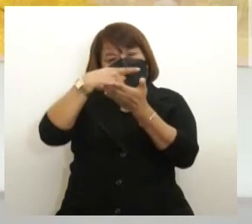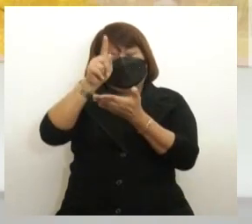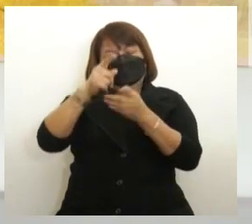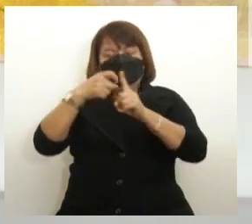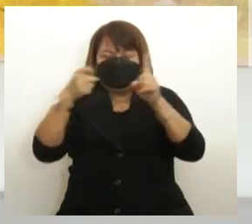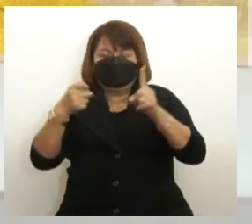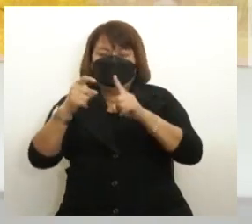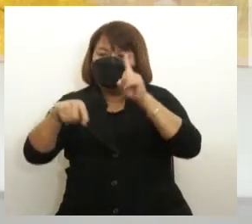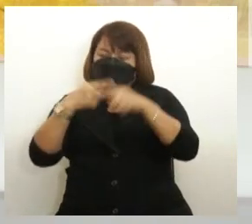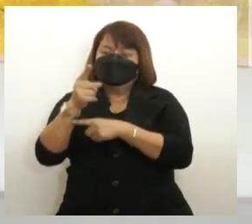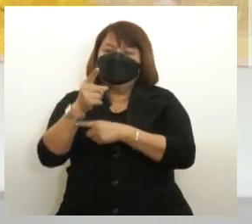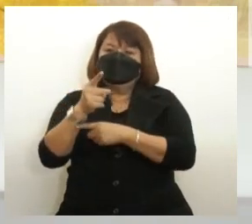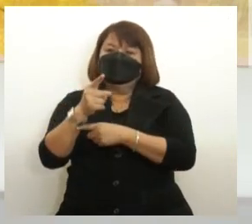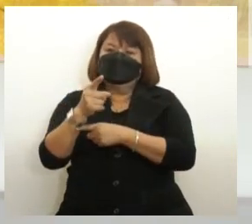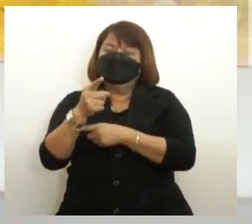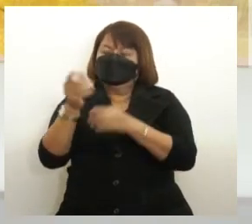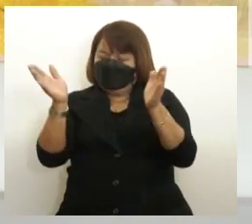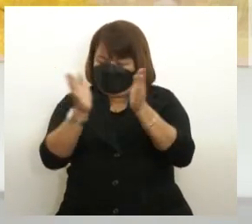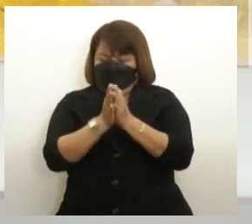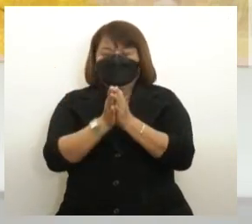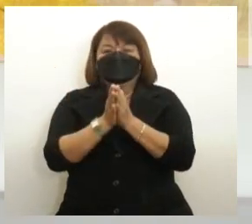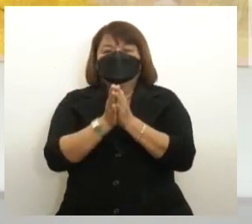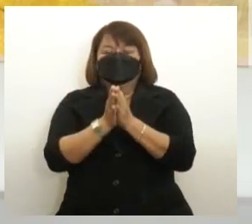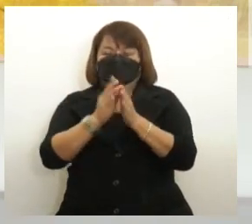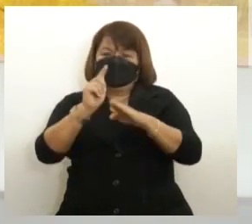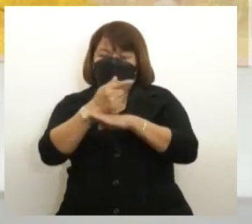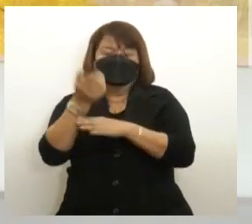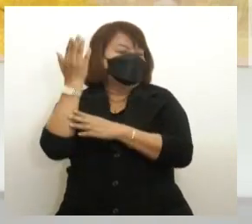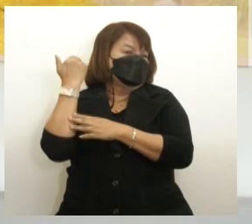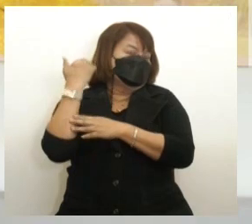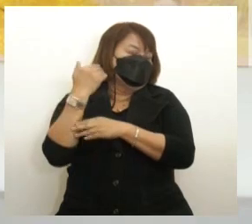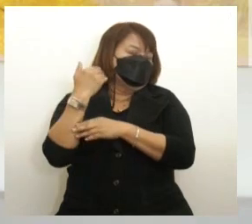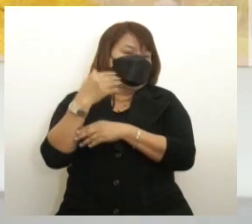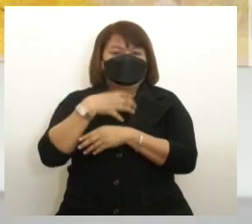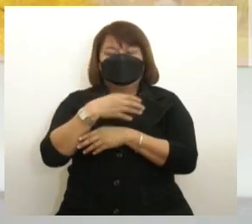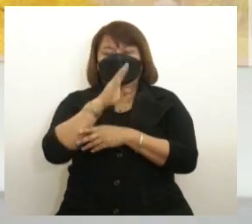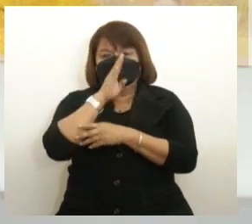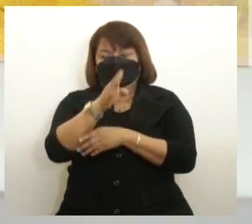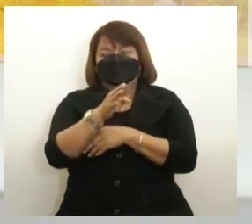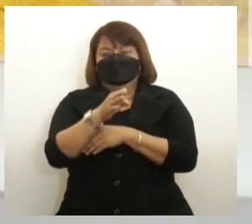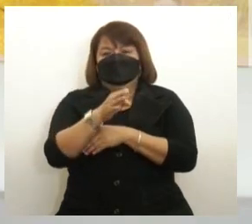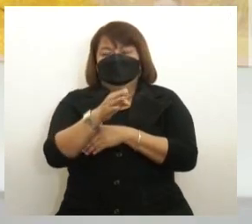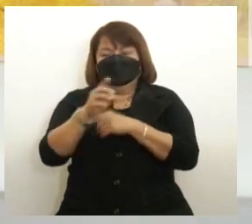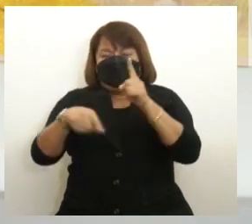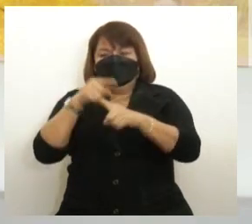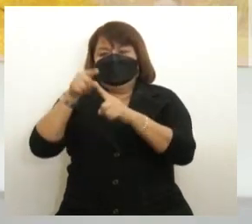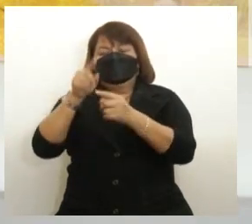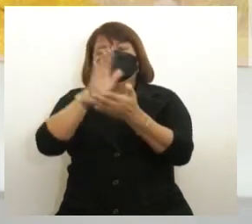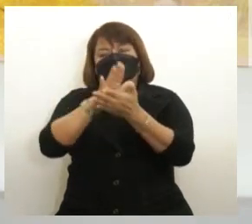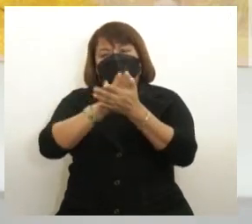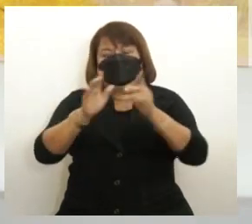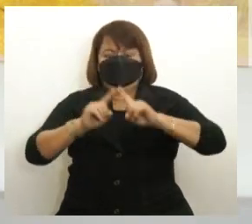ไปร่วมในงานเมื่อวานนี้ก็อยากจะสื่อสารตรงนี้ไปยังโรงเรียนทุกโรงเรียนนะ